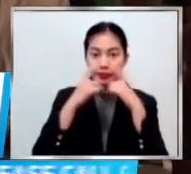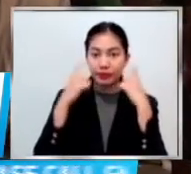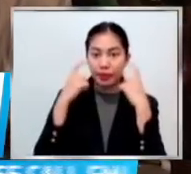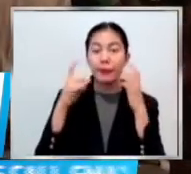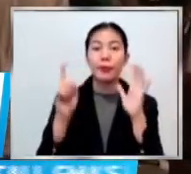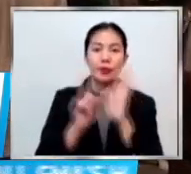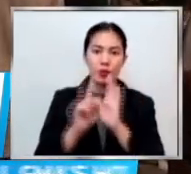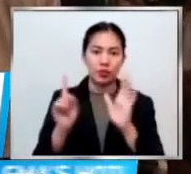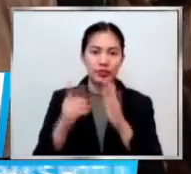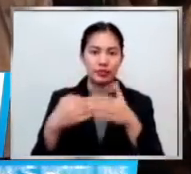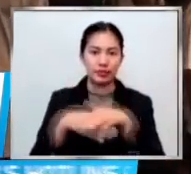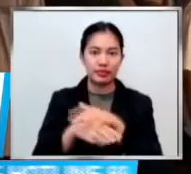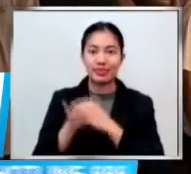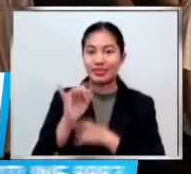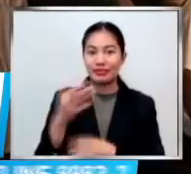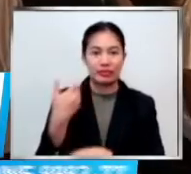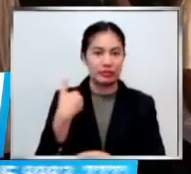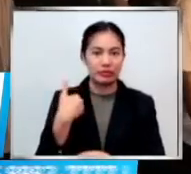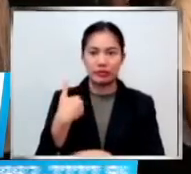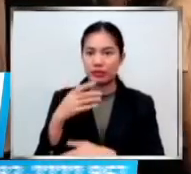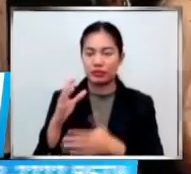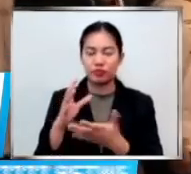pang bakuna, hindi pwedeng pumasok.